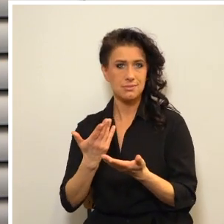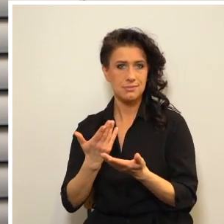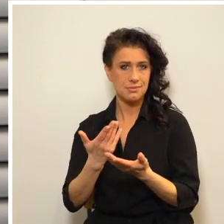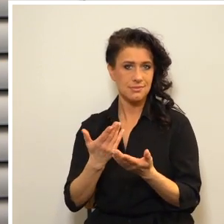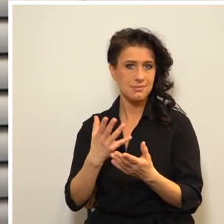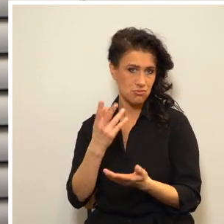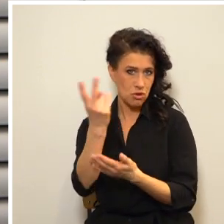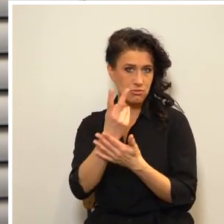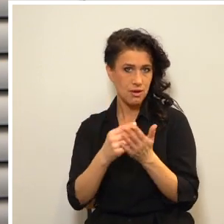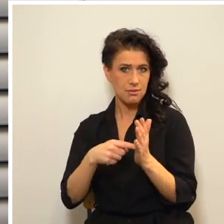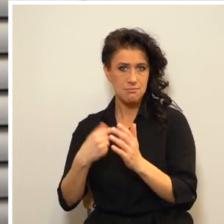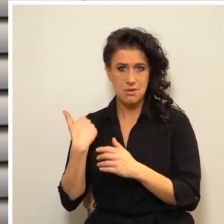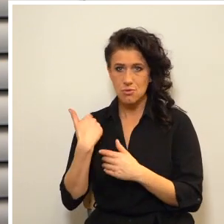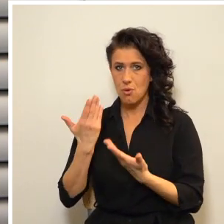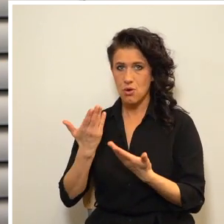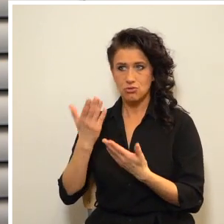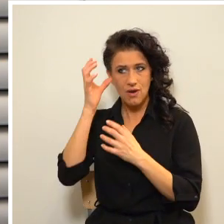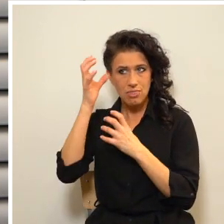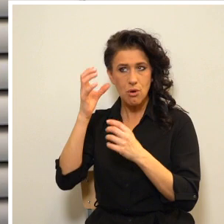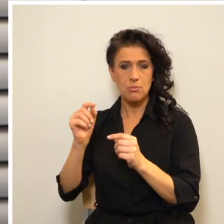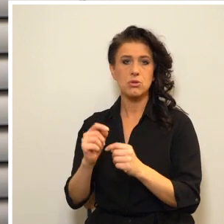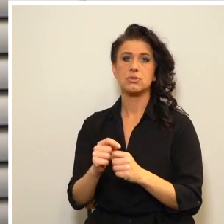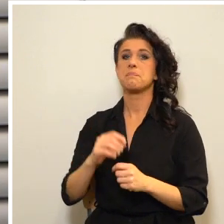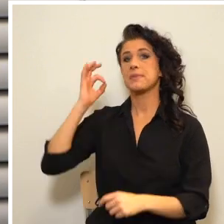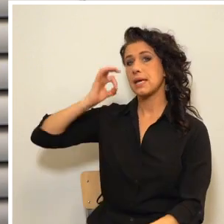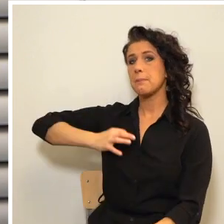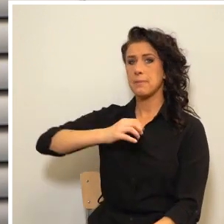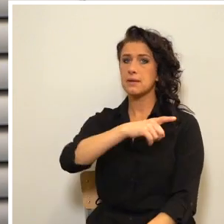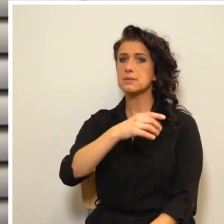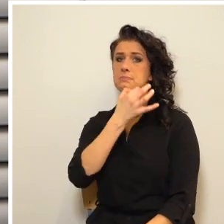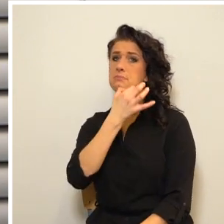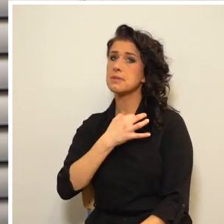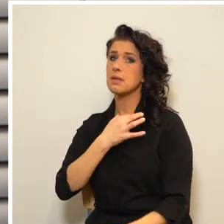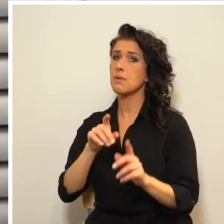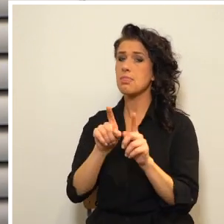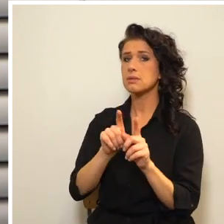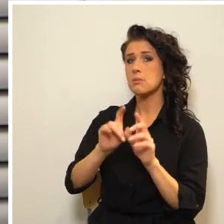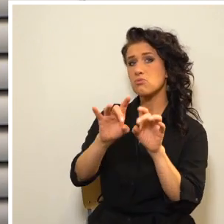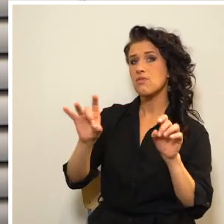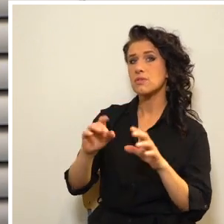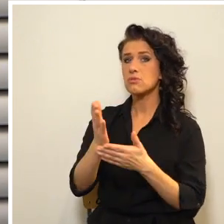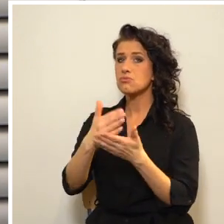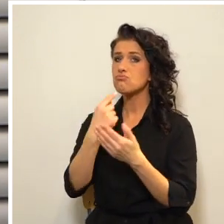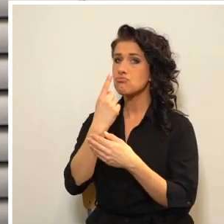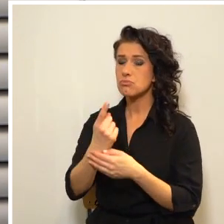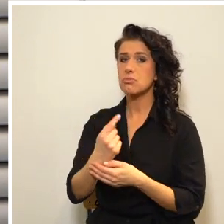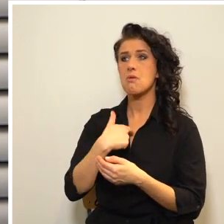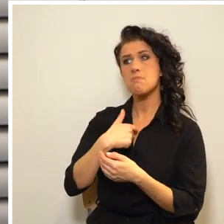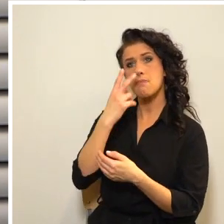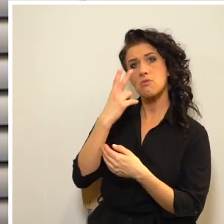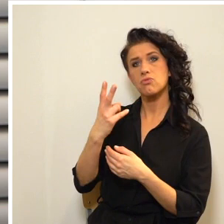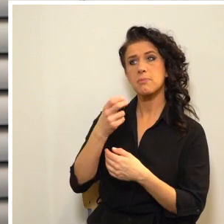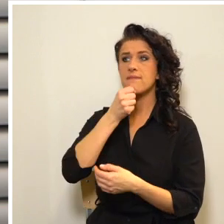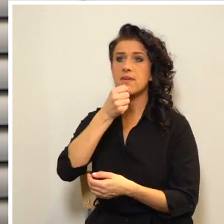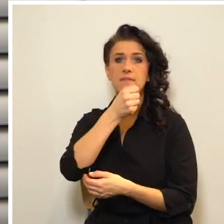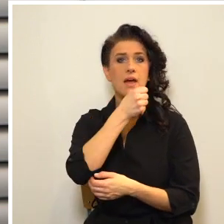natomiast to co o co pani redaktor pytaj co czym Pan profesor częściowo powiedział jak się patrzy na sondaże bo